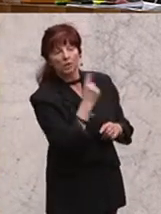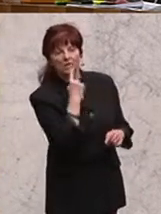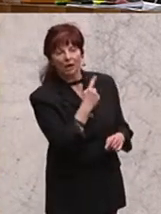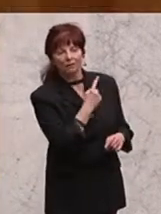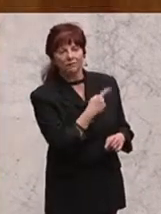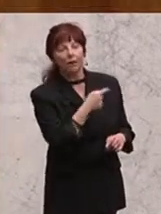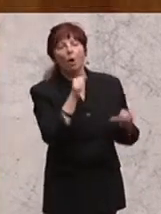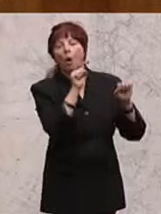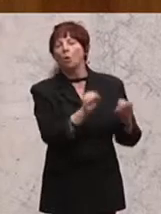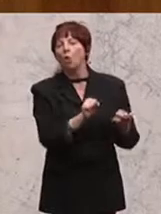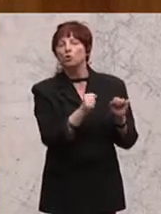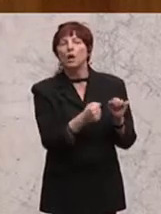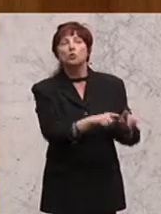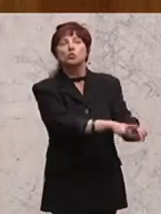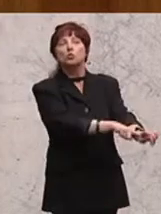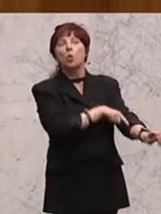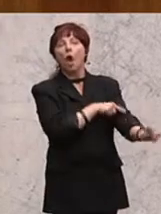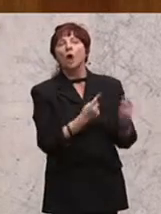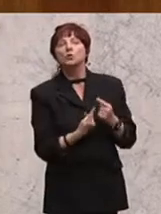Zinsen verrechnet haben,